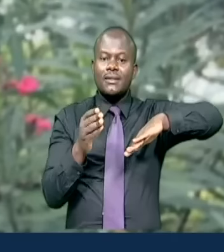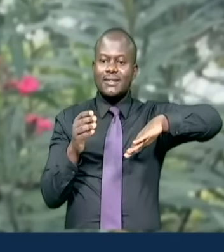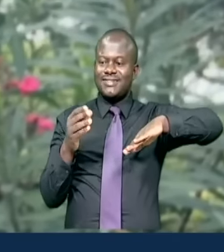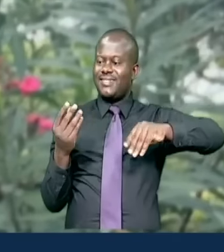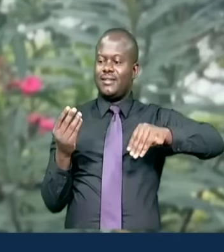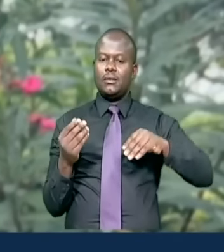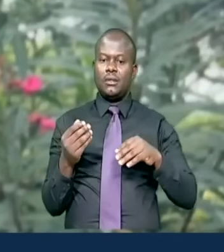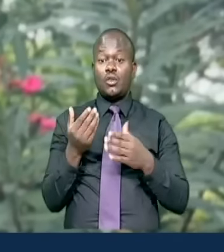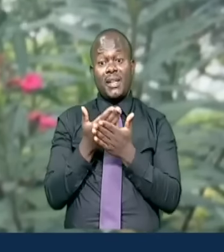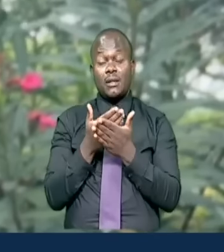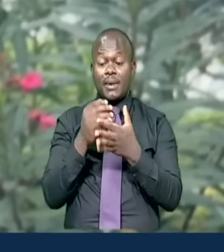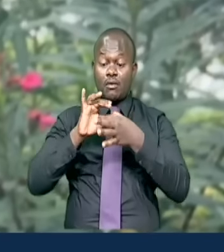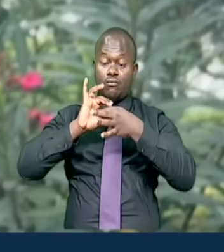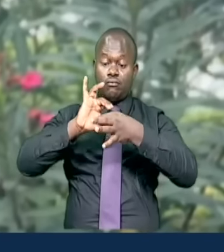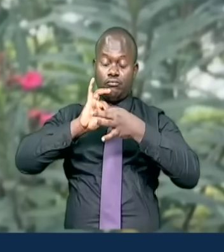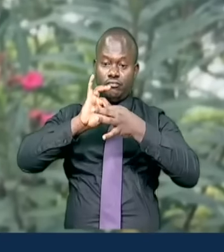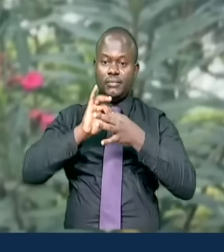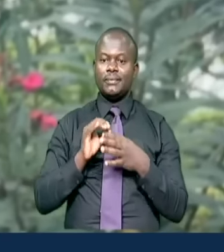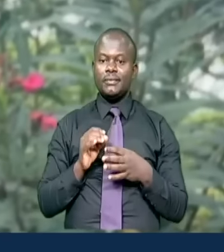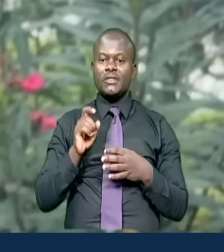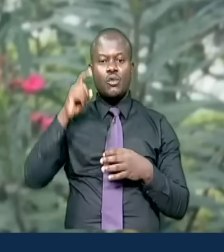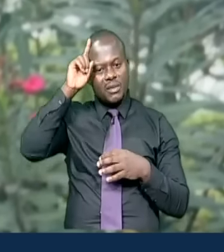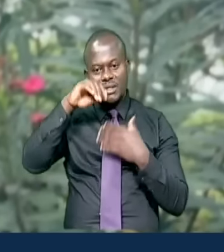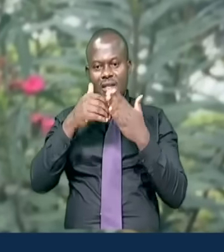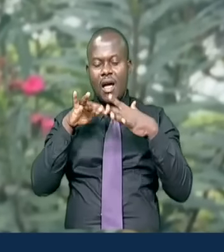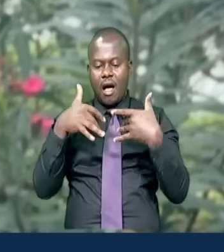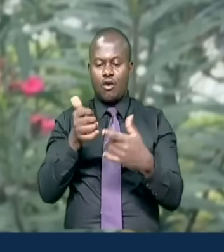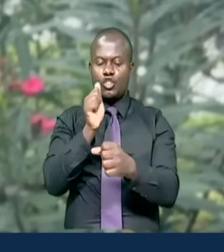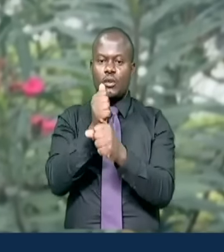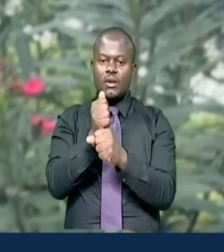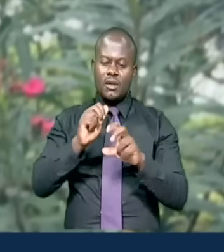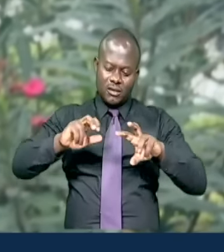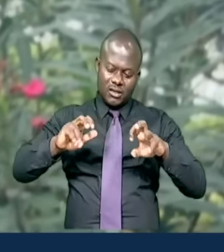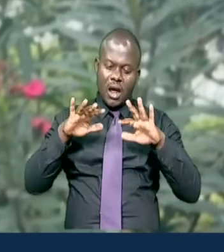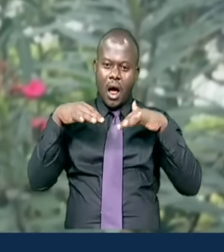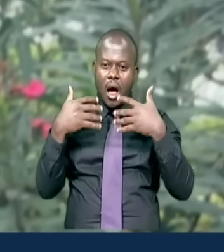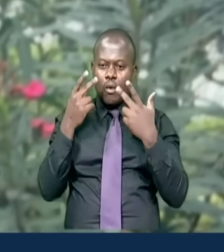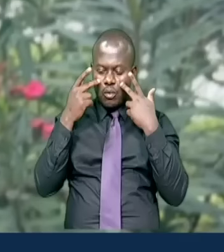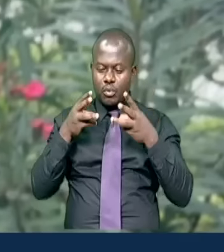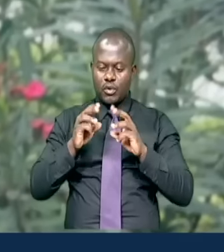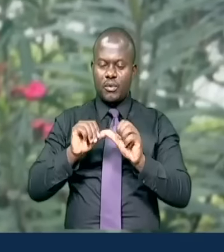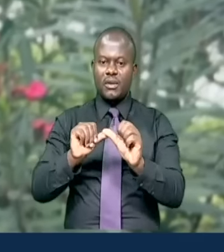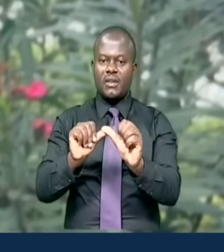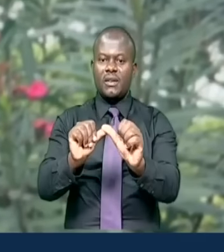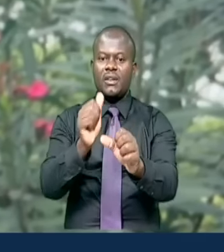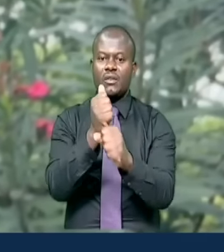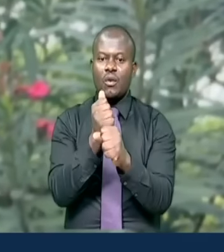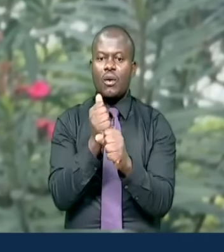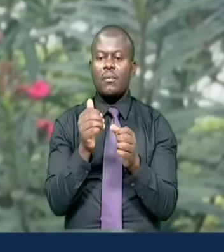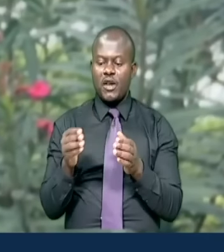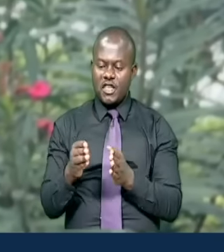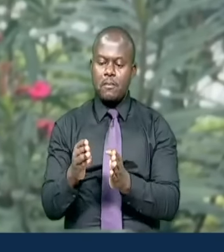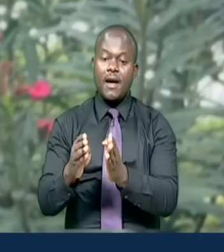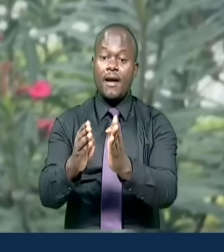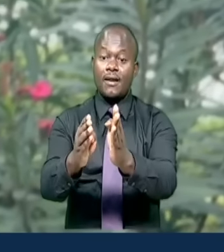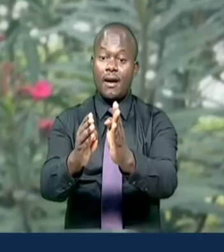ndetse n'inzego z'ibanze. Hashobora gutekerezwa uburyo hakorwa inyigo yo kureba uburyo burambye twakoramo imihanda